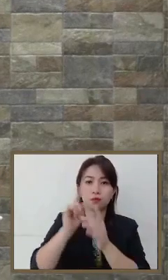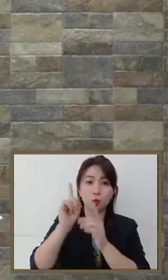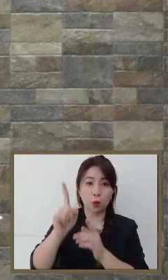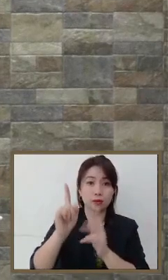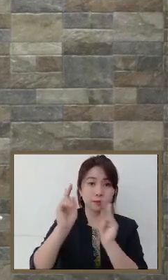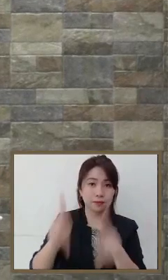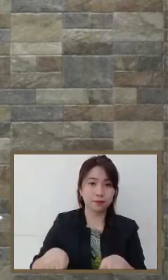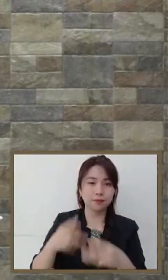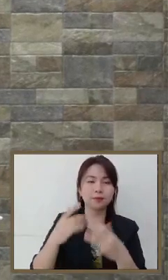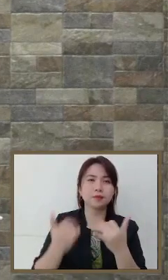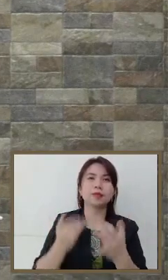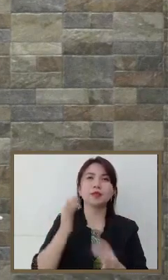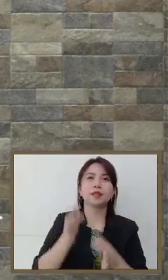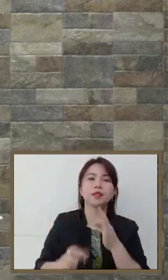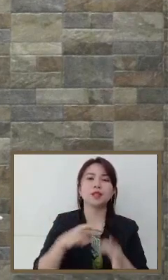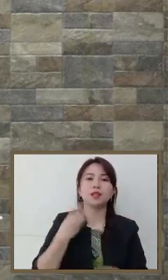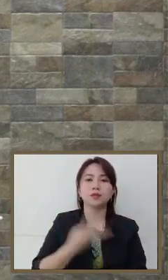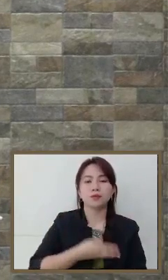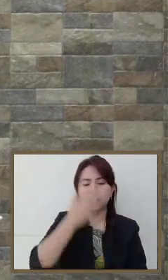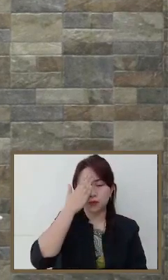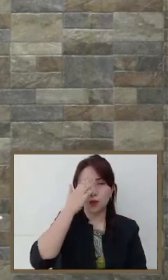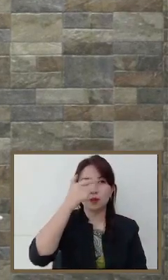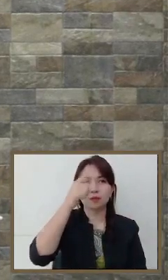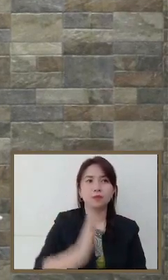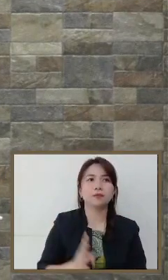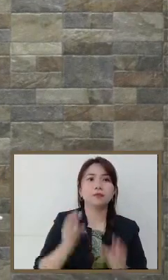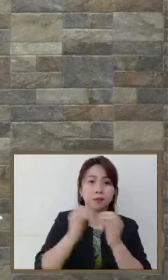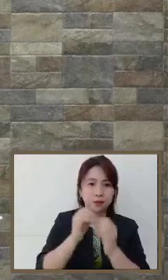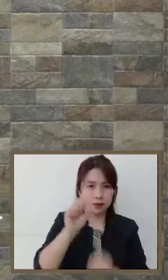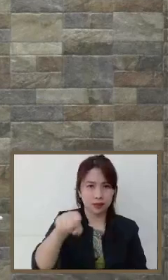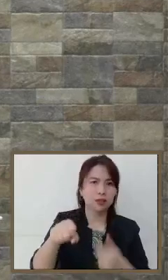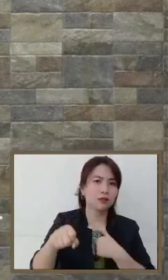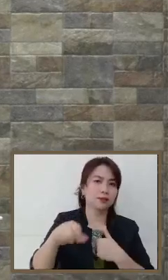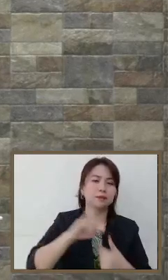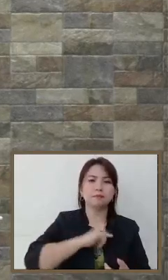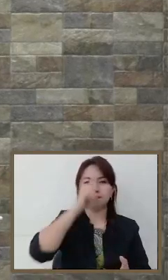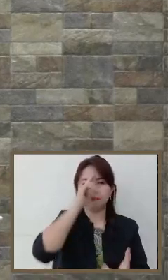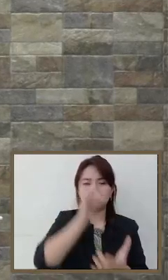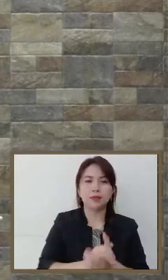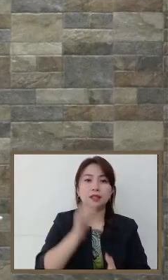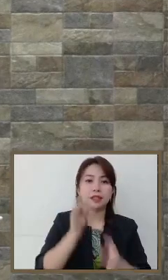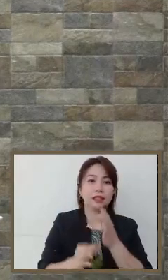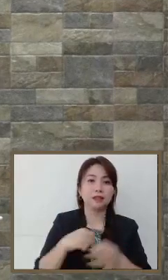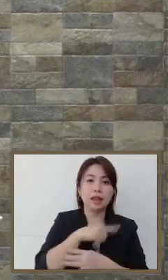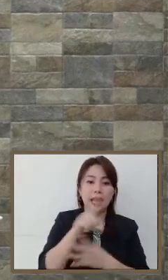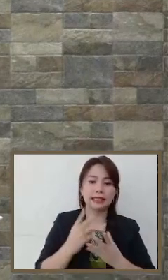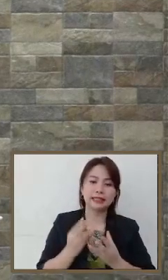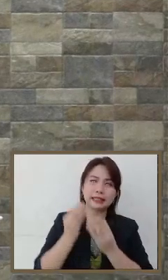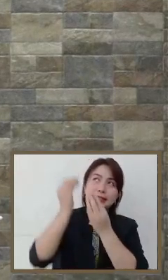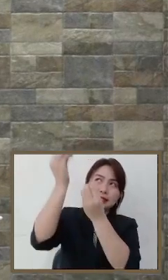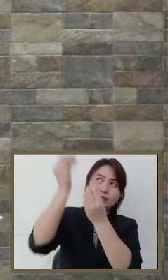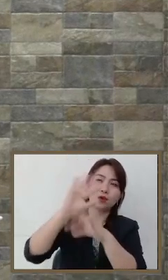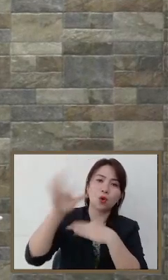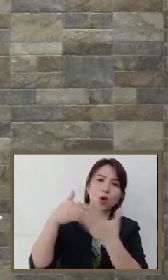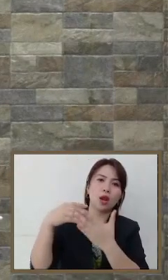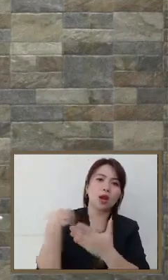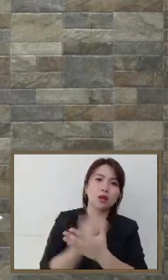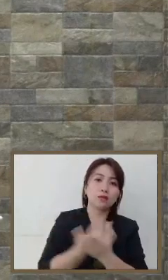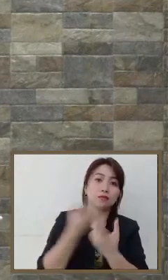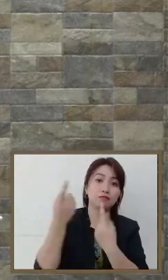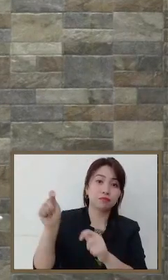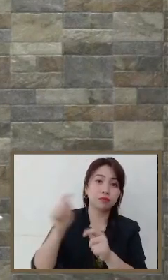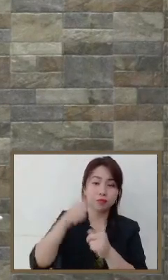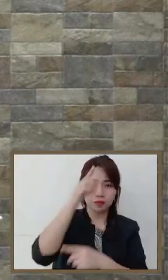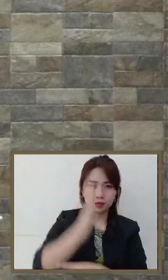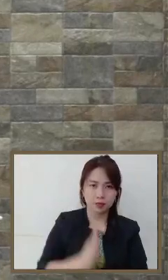kung ating lubusang kikilalanin ang Diyos naniniwala ko na ibibigay natin ang buong iwala natin sa Diyos Amen At Ako'y